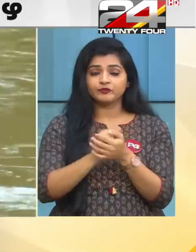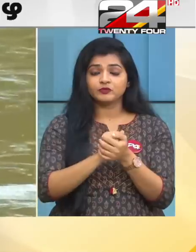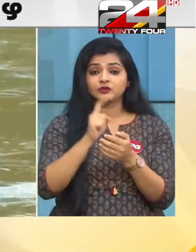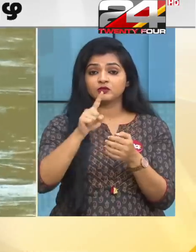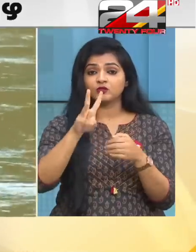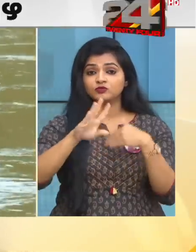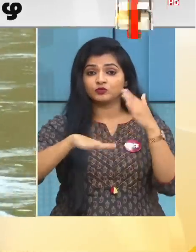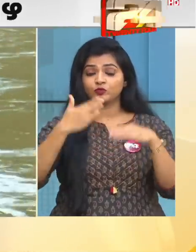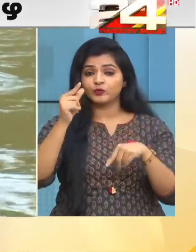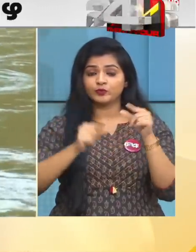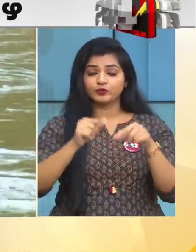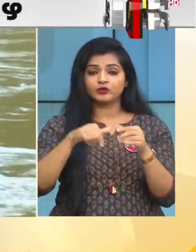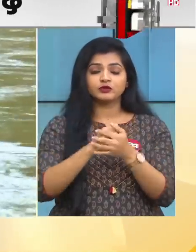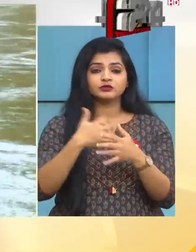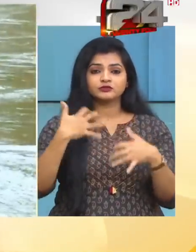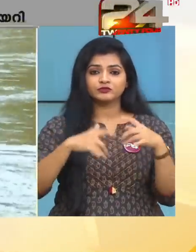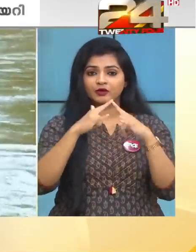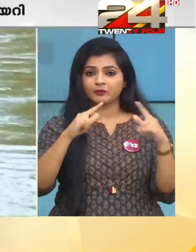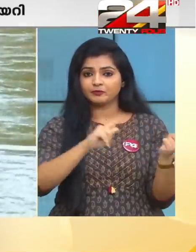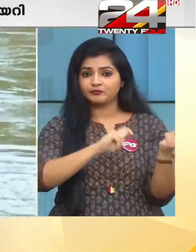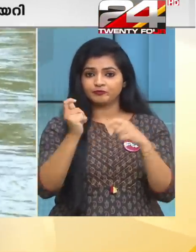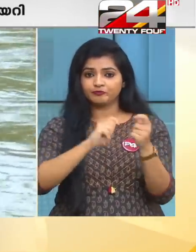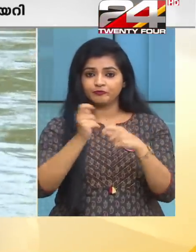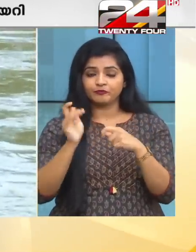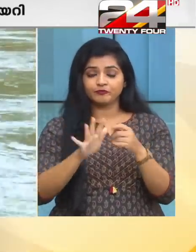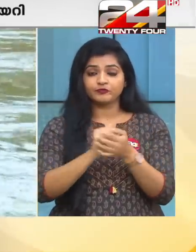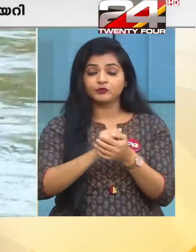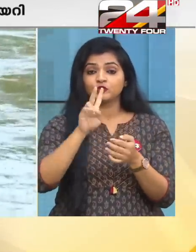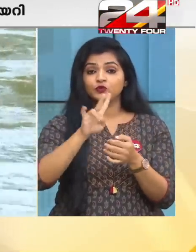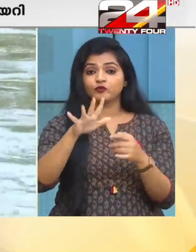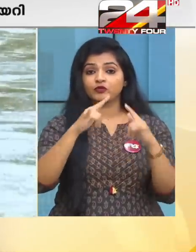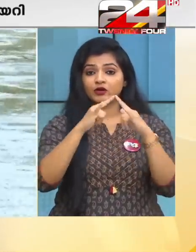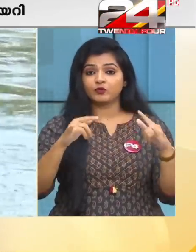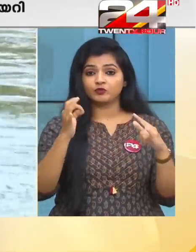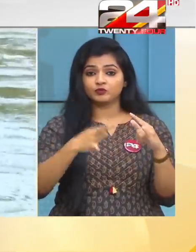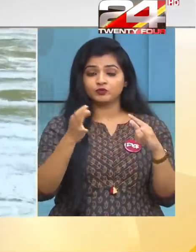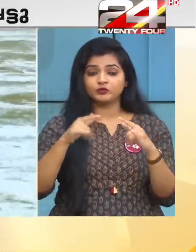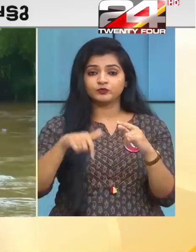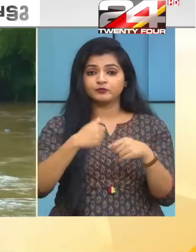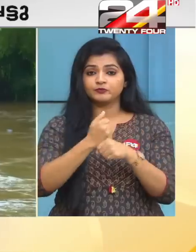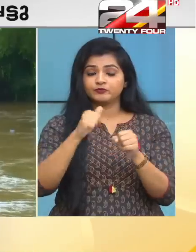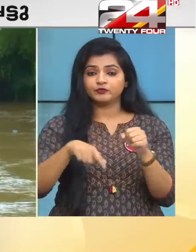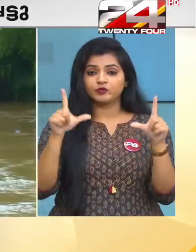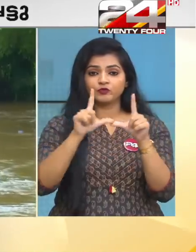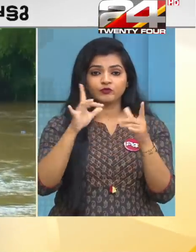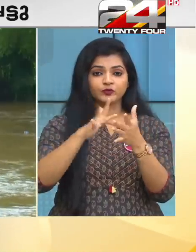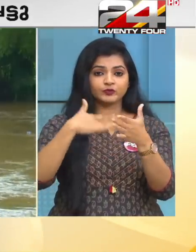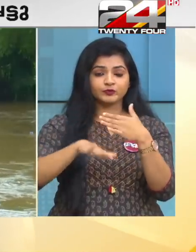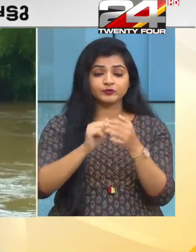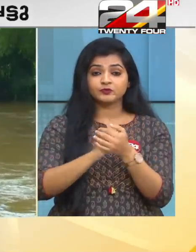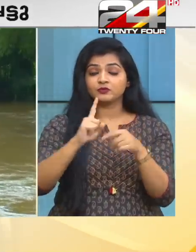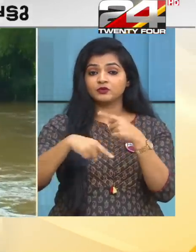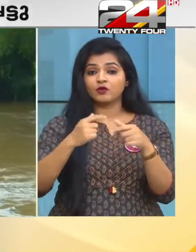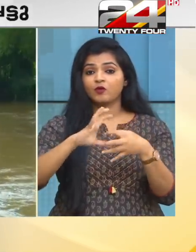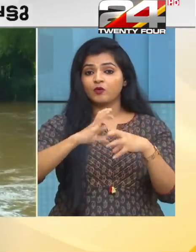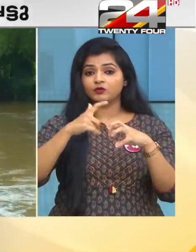1000-ലേറെ പേരാണ് ദുരിതാശ്വാസ ക്യാമ്പുകളിലേക്ക് മാറ്റിയത്. 25 ദുരിതാശ്വാസ ക്യാമ്പുകൾ ഇതിനകം തന്നെ ജില്ലയിൽ തുറന്നിട്ടുണ്ട്. നാളെ